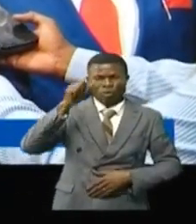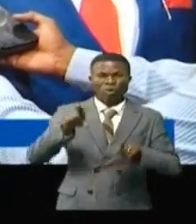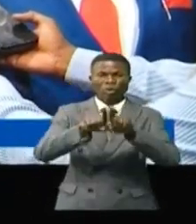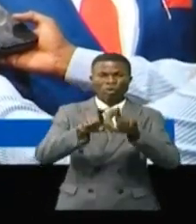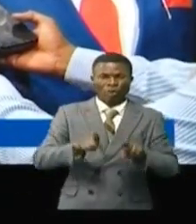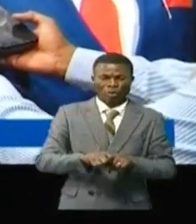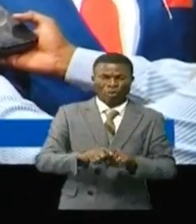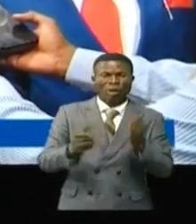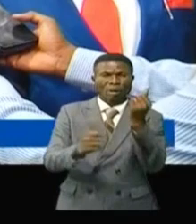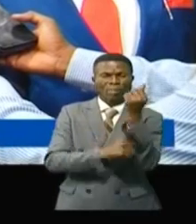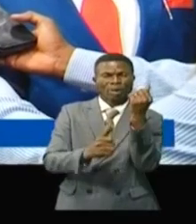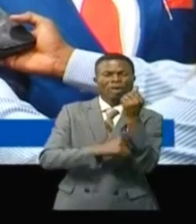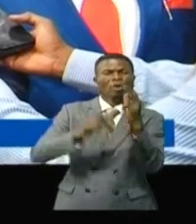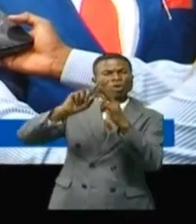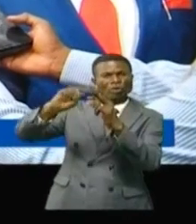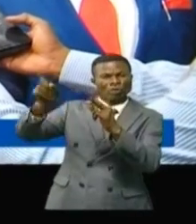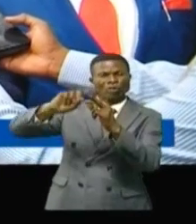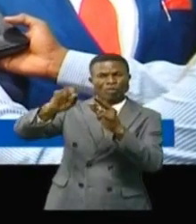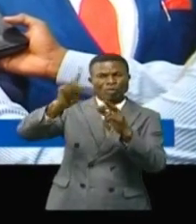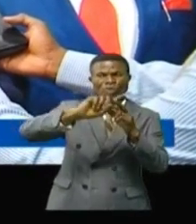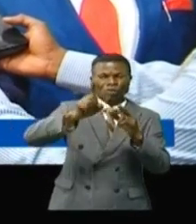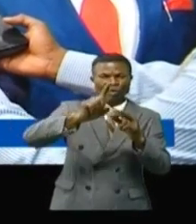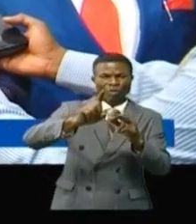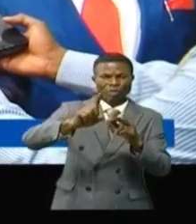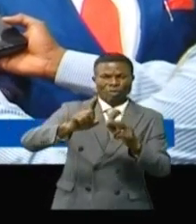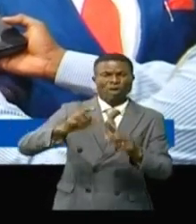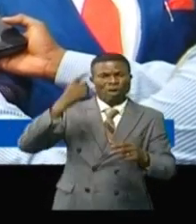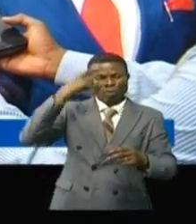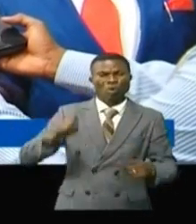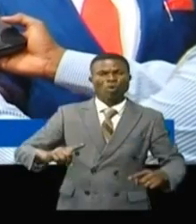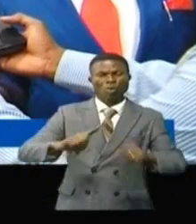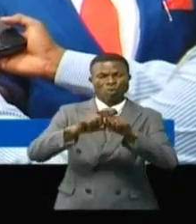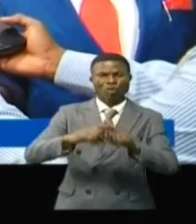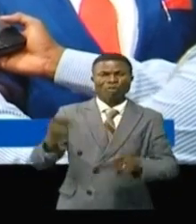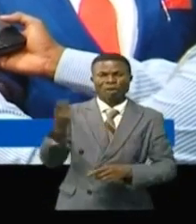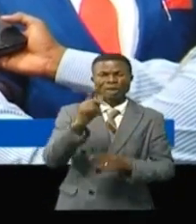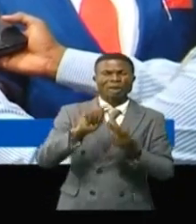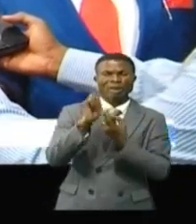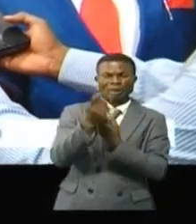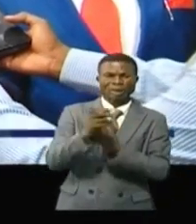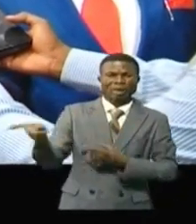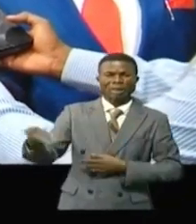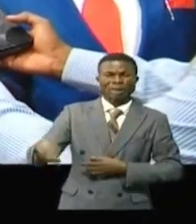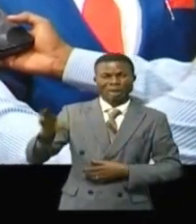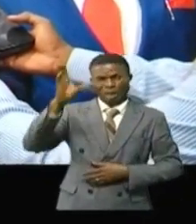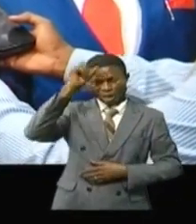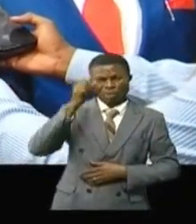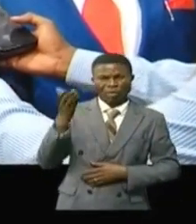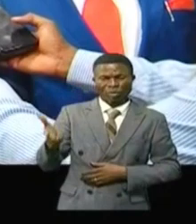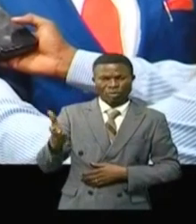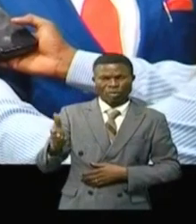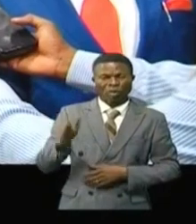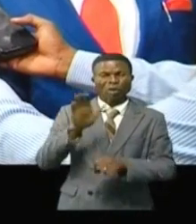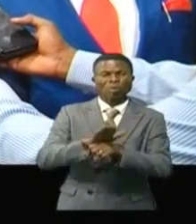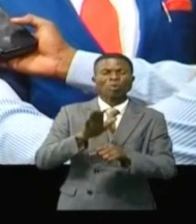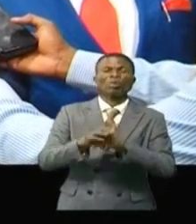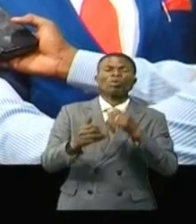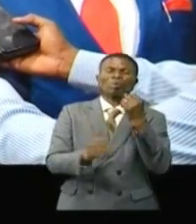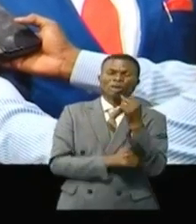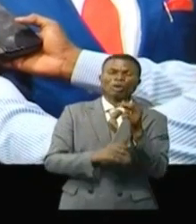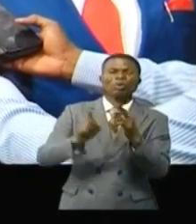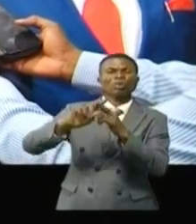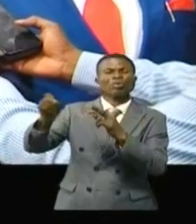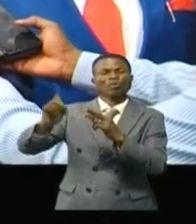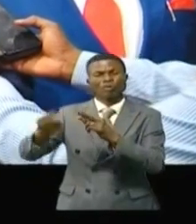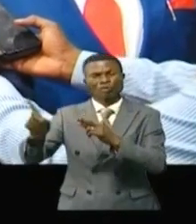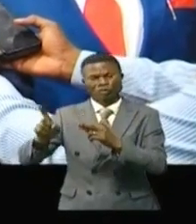les déplacés issus du conflit Tekeyaka dans les territoires de Kwamoto. Alors plusieurs personnes ayant